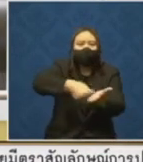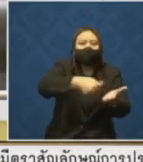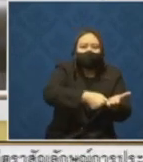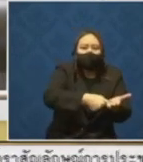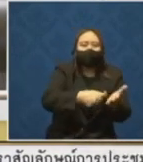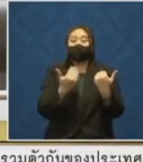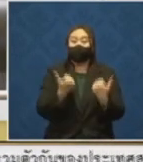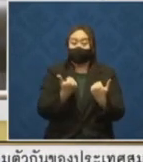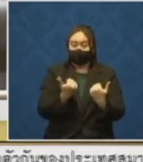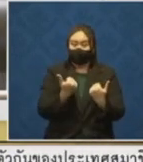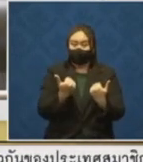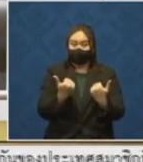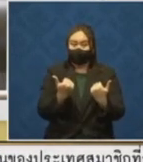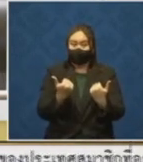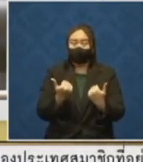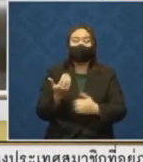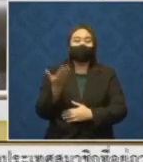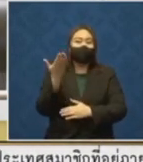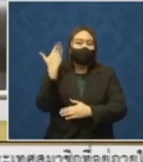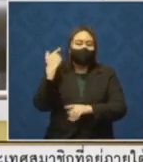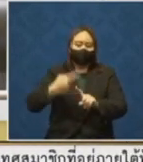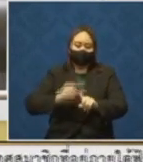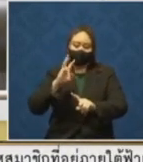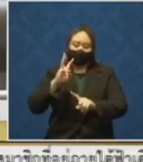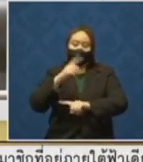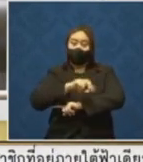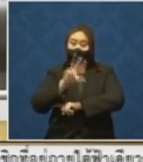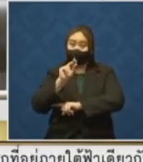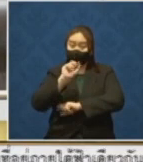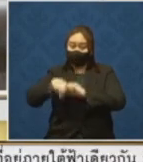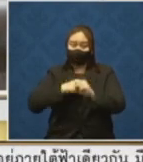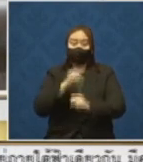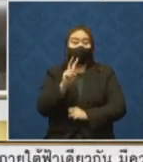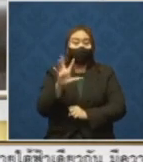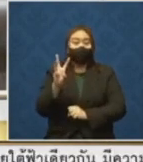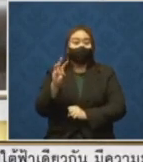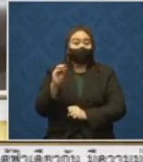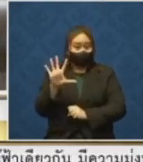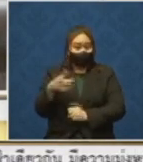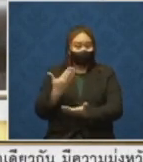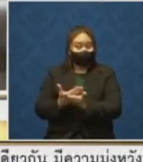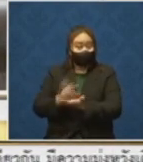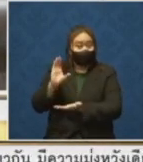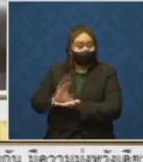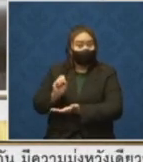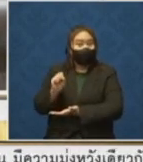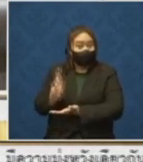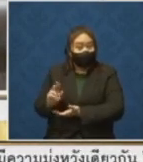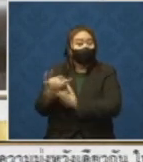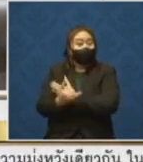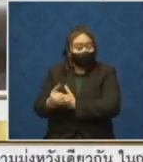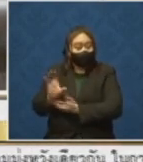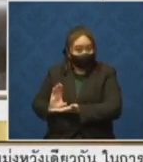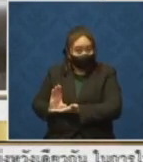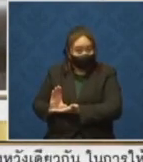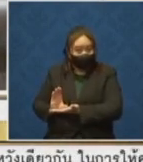งพื้นที่กลัวตายคนทหารไปมากมายตัดสัญญาเพราะกลัวถูกลอบสังหารอยากจะไปดูหนังอยากจะพาไปดูหนังกล